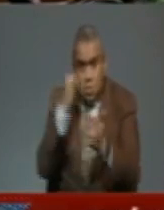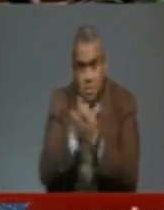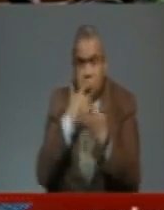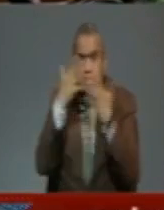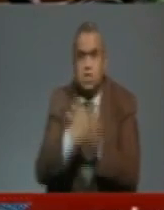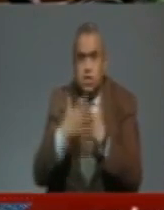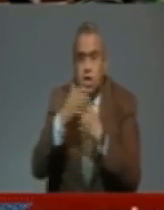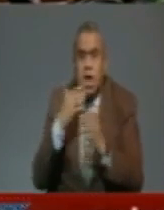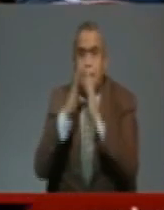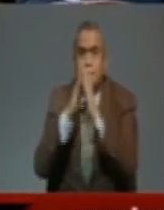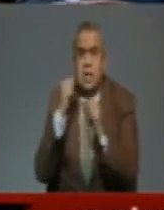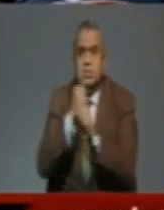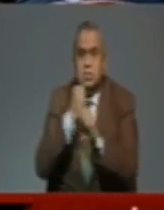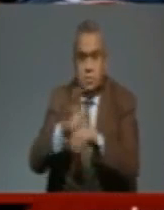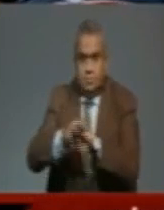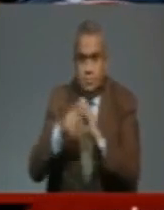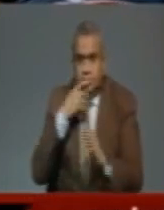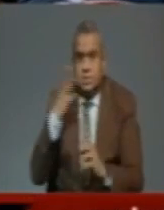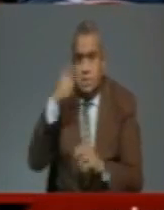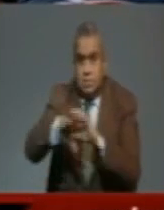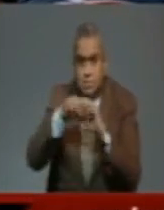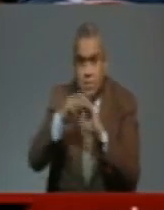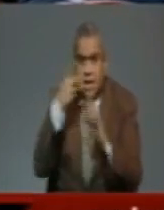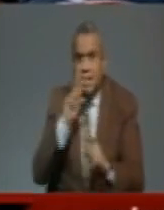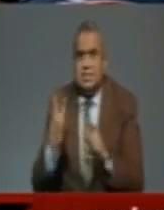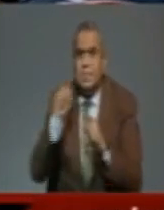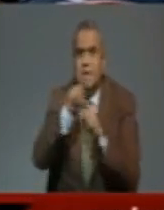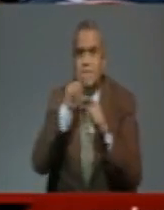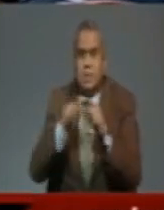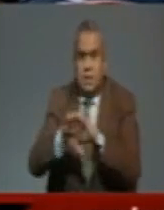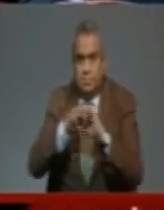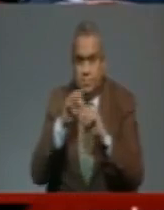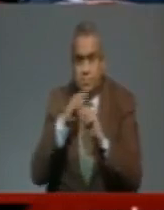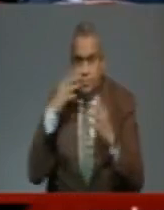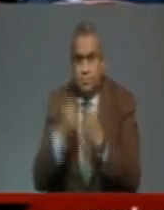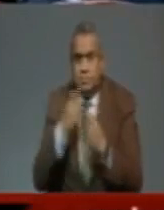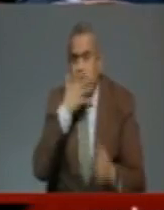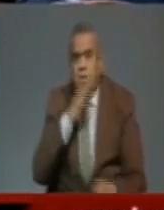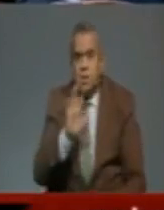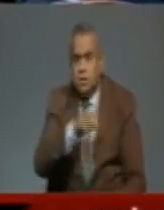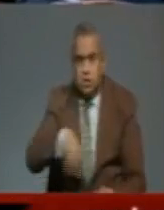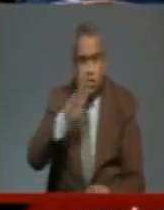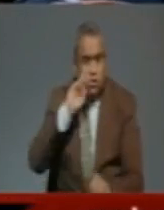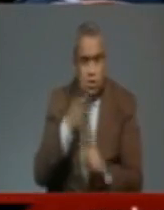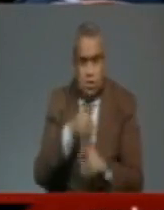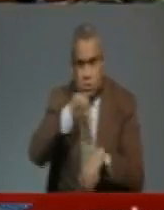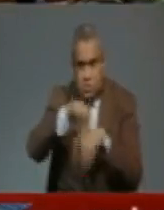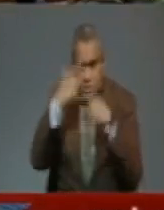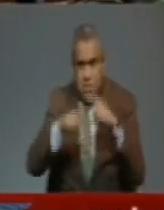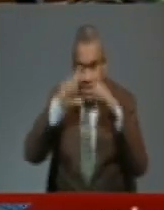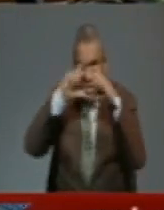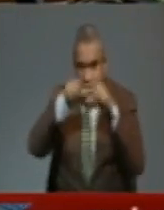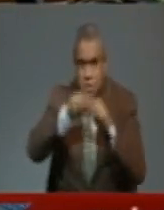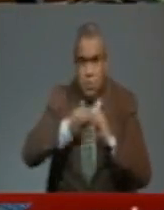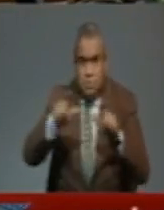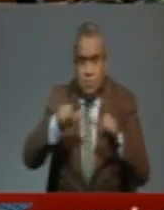مصر، وصلت نسبه تنفيذها ل 70%. ده شايف من شكل الموقف الحالي النهارده. ده يا فندم